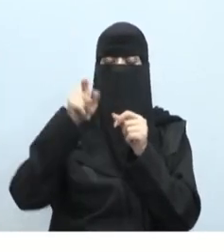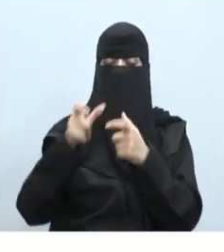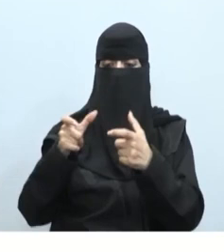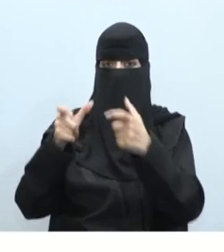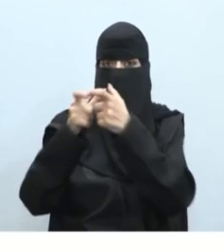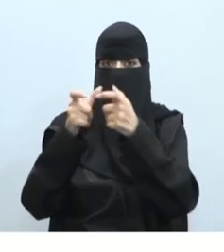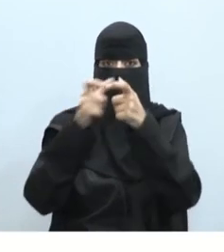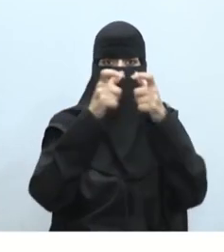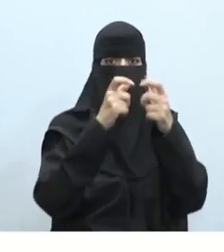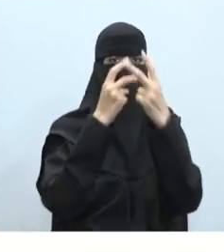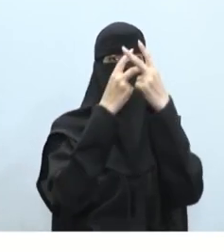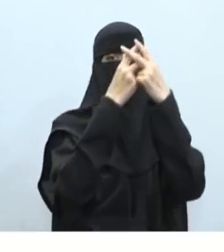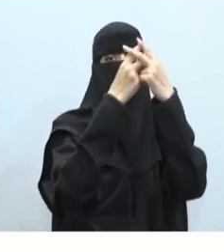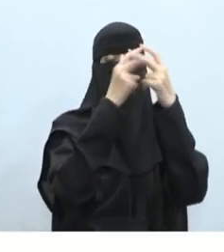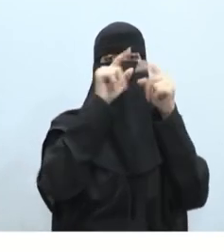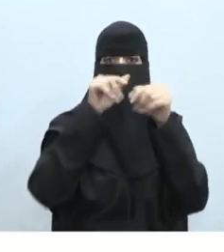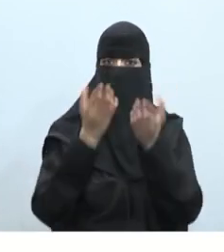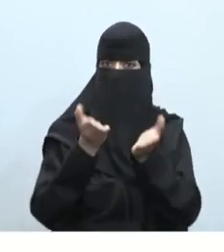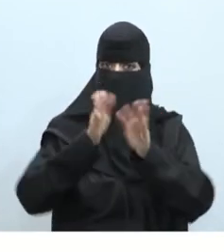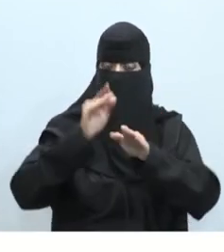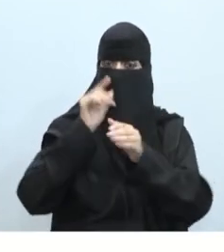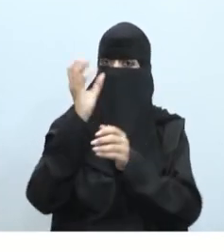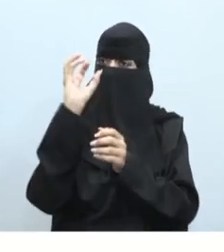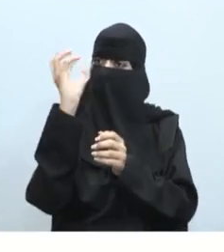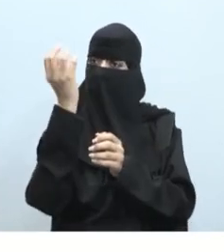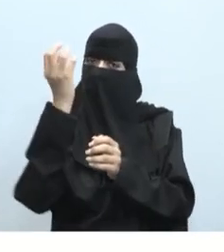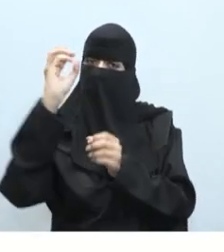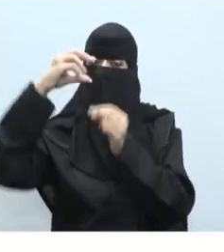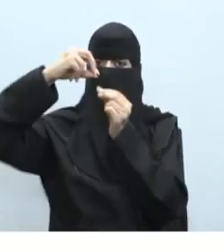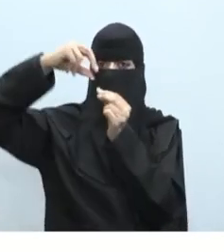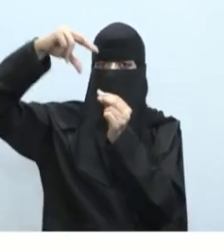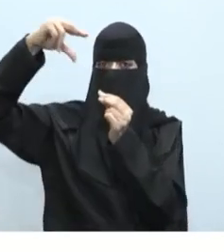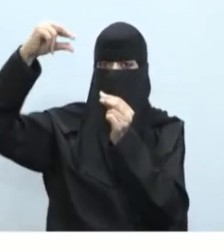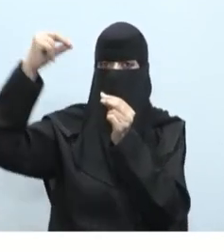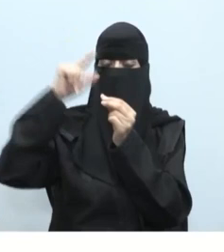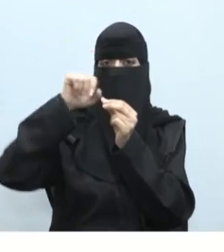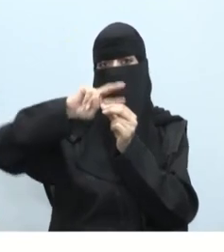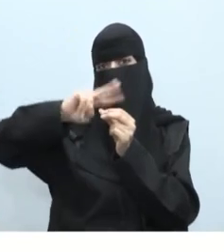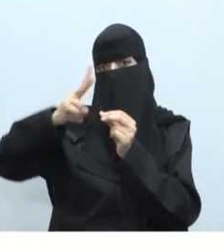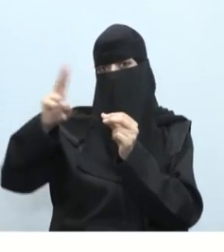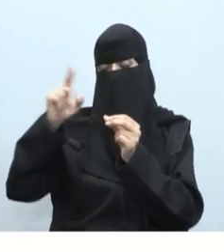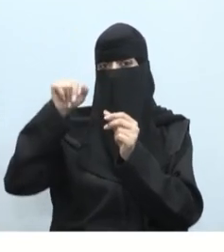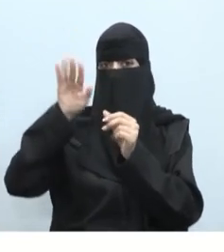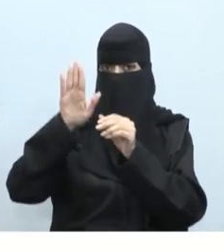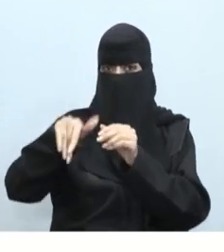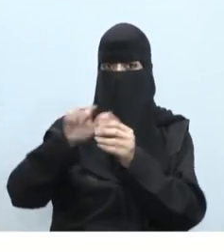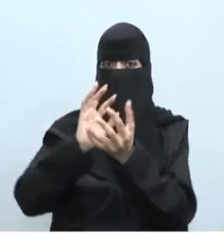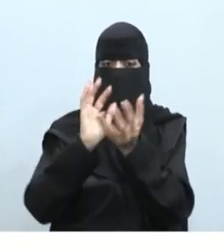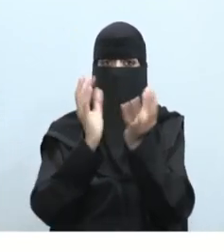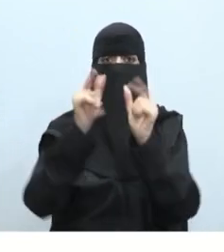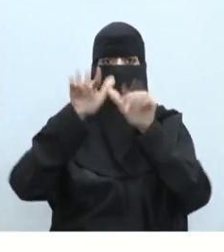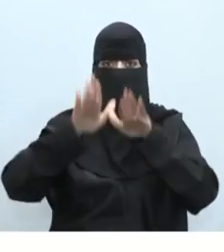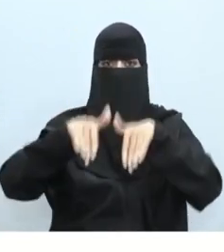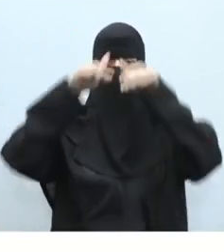تجمعات النجميه وايضا كواكب ومذنبات وغيرها من اجرام موجوده في هذا